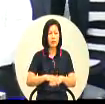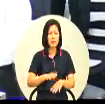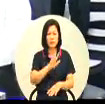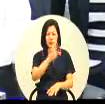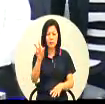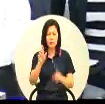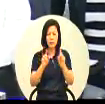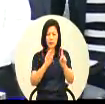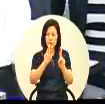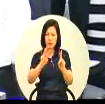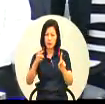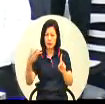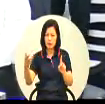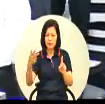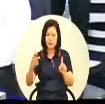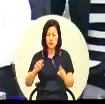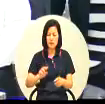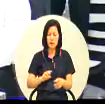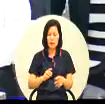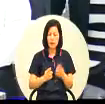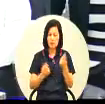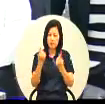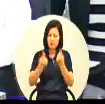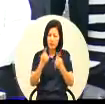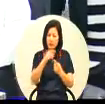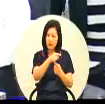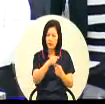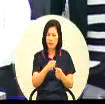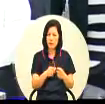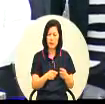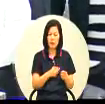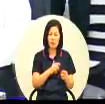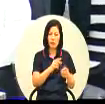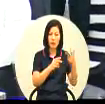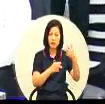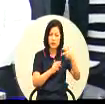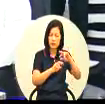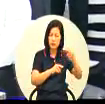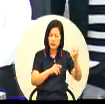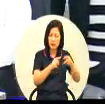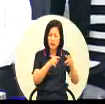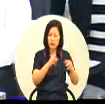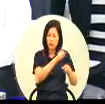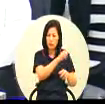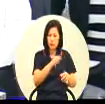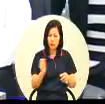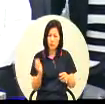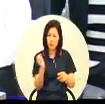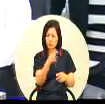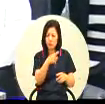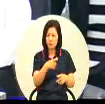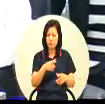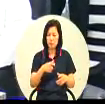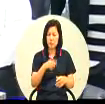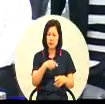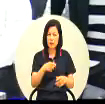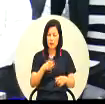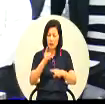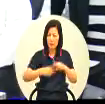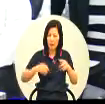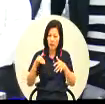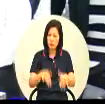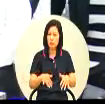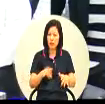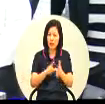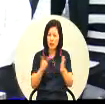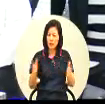啊，比机改的食物啊更加的剧毒，而且它的半衰期，我们的机改食物不见得有半衰期耶，不见